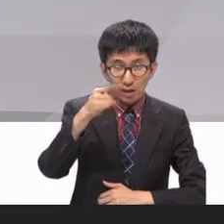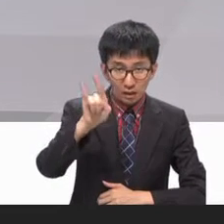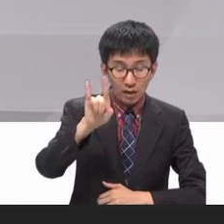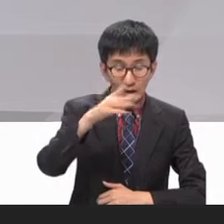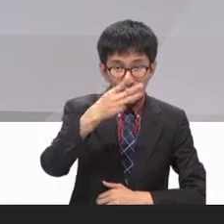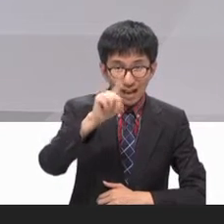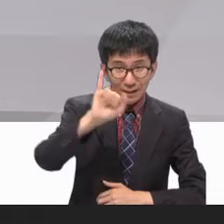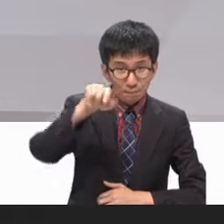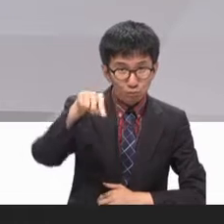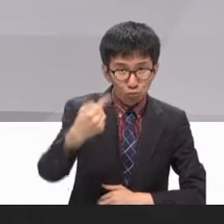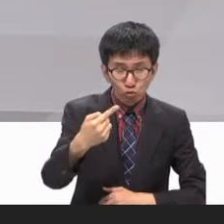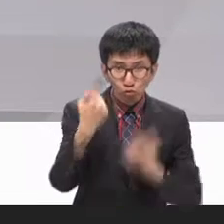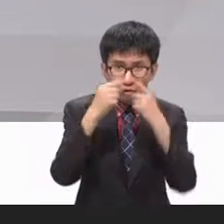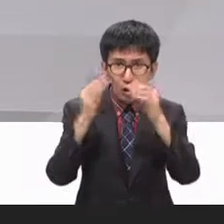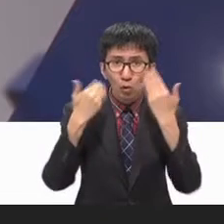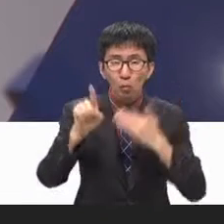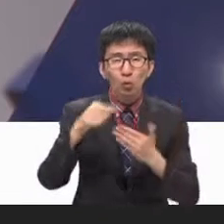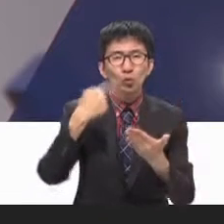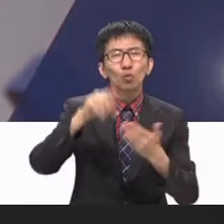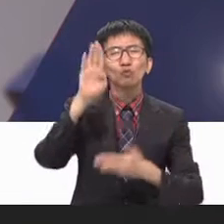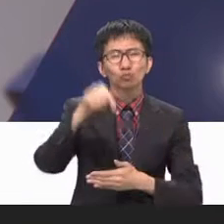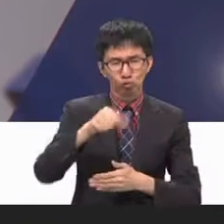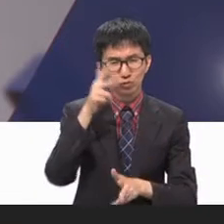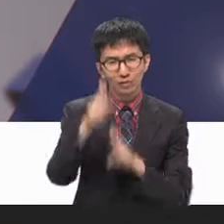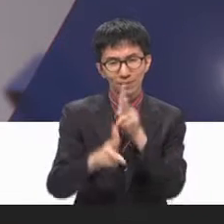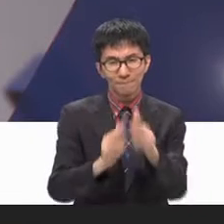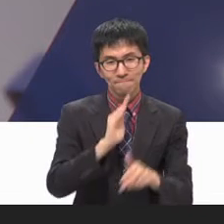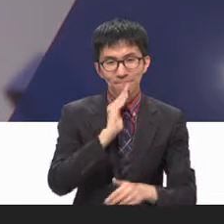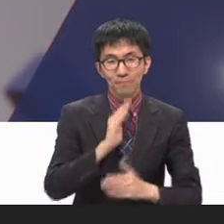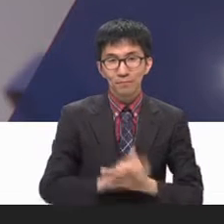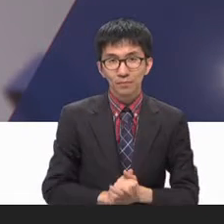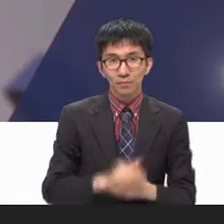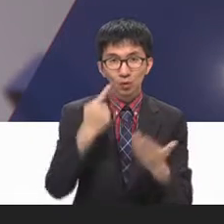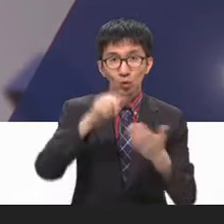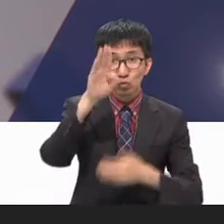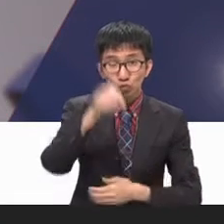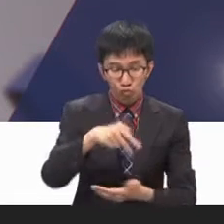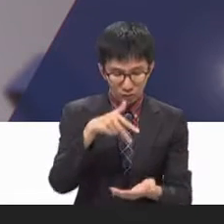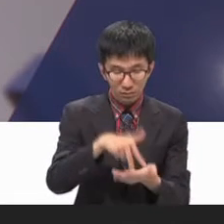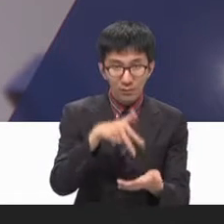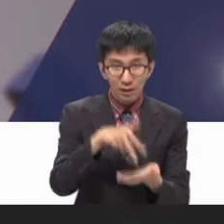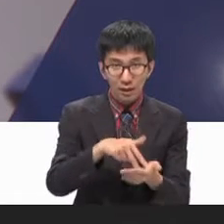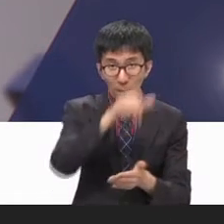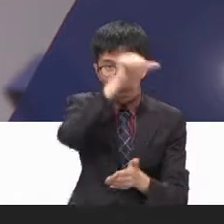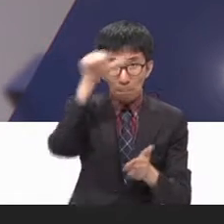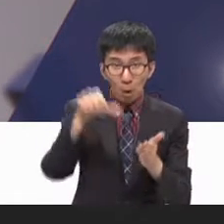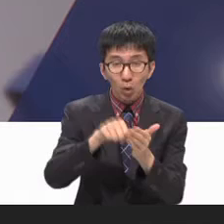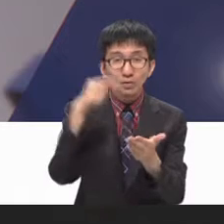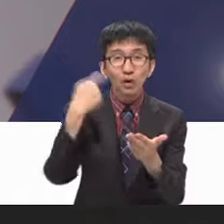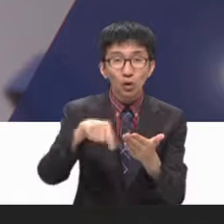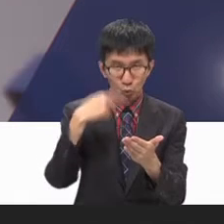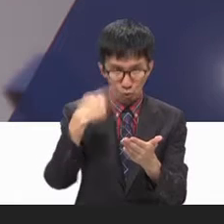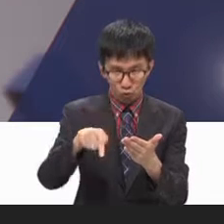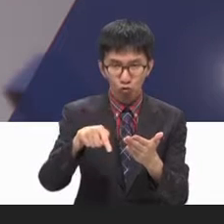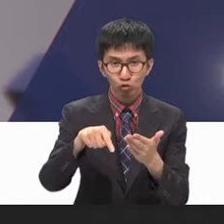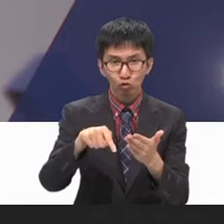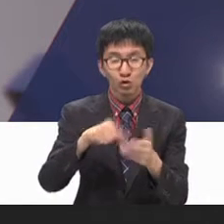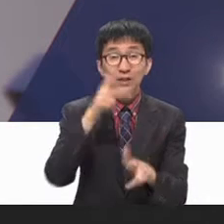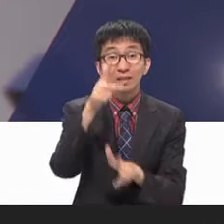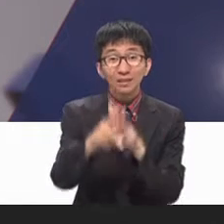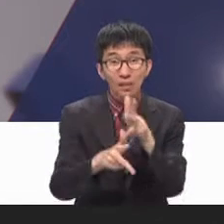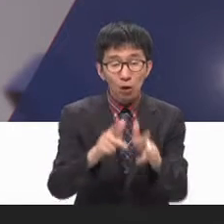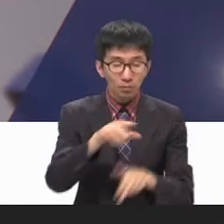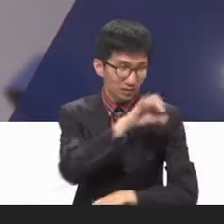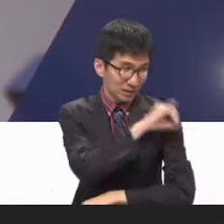교육부의 하나의 사업 아니겠습니까 4 만듭니다 이제 교육부에서 실시하는 평생교육 땅과 대학 지원 사업에 이화여대가